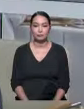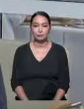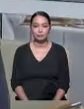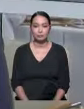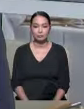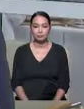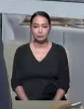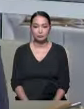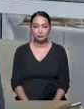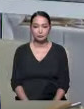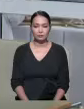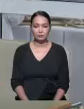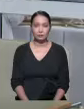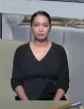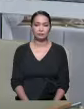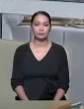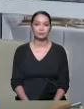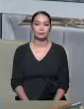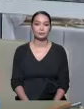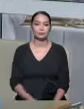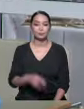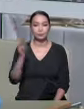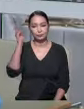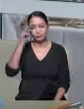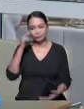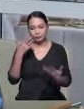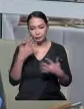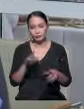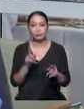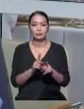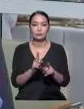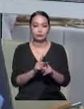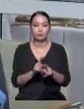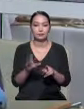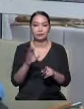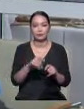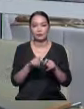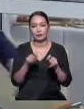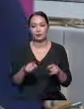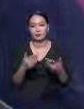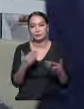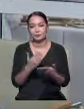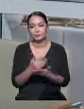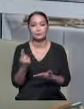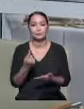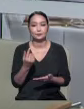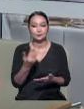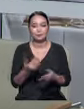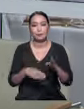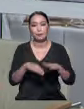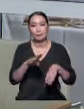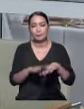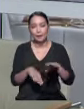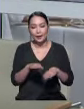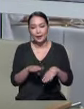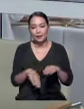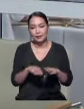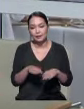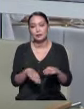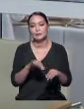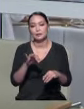Открыли еще один кабинет изучения французского языка в данном колледже. Это первая практика в колледжах именно. У